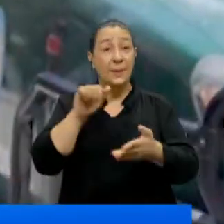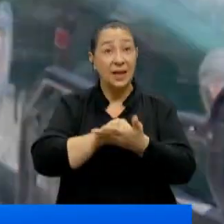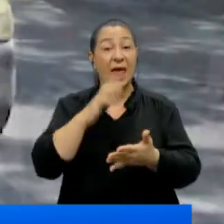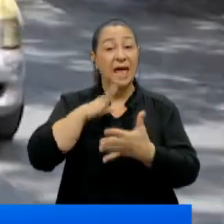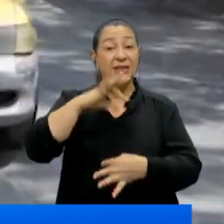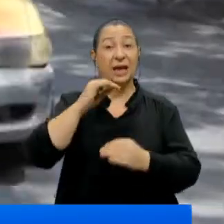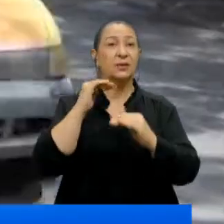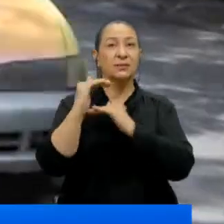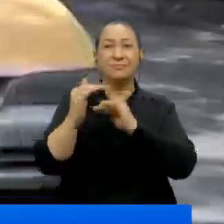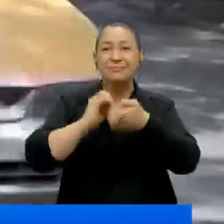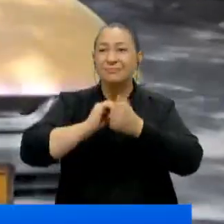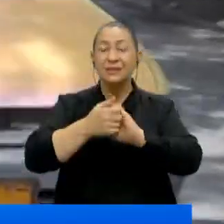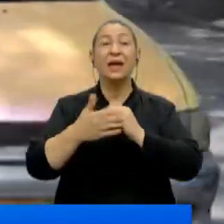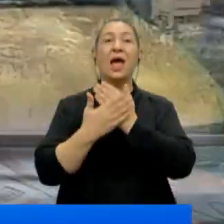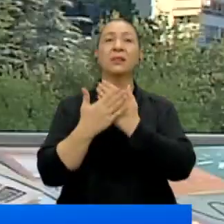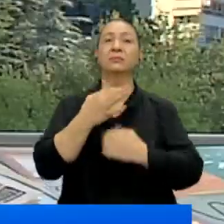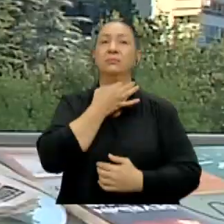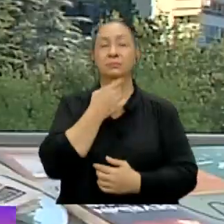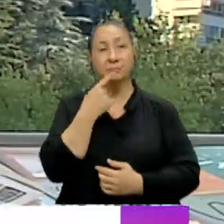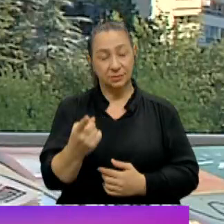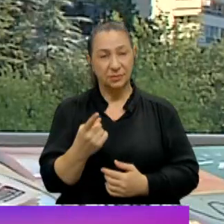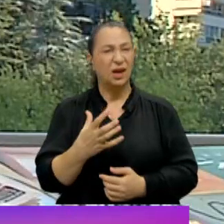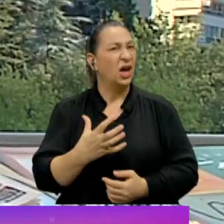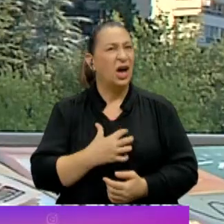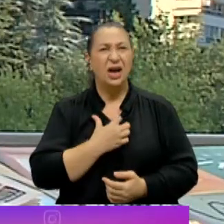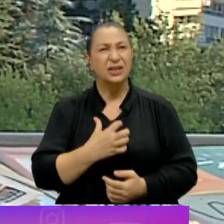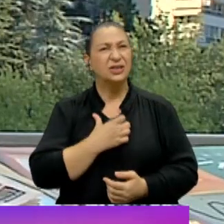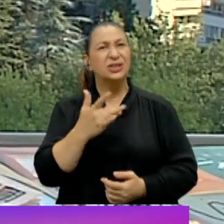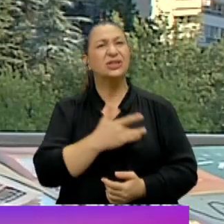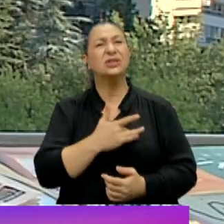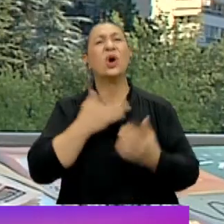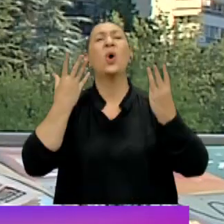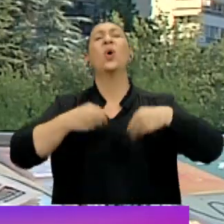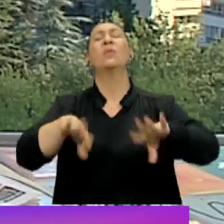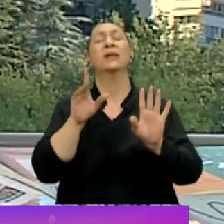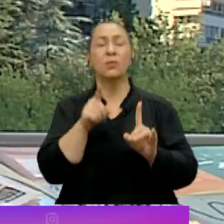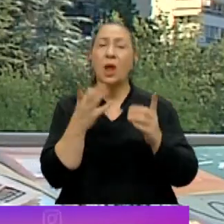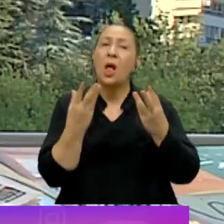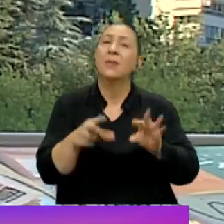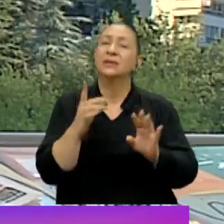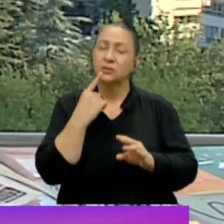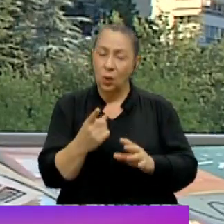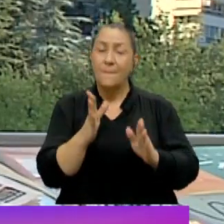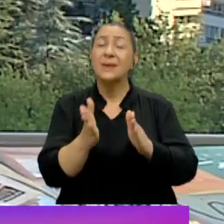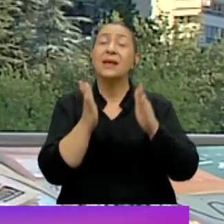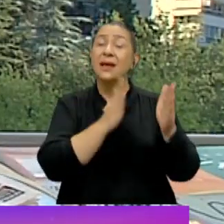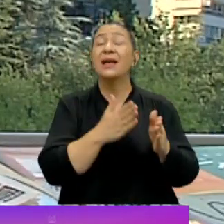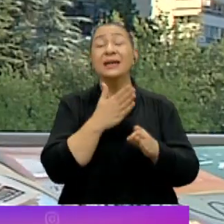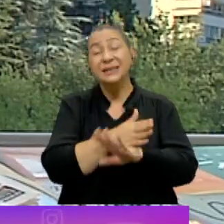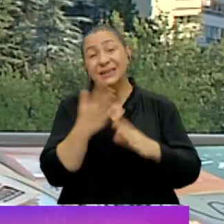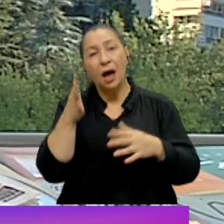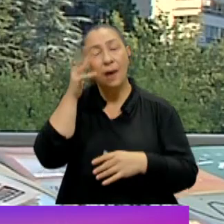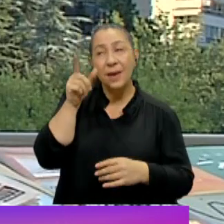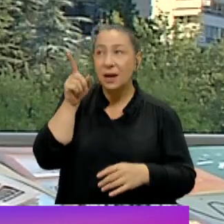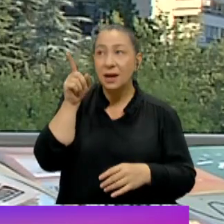hakları örgütlerine yardım çağrısı yaptı. Acı yaşanmadan zaten bunlar da olmazdı diyor. Bir yandan da aslında